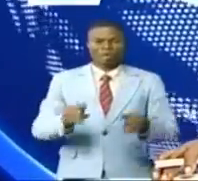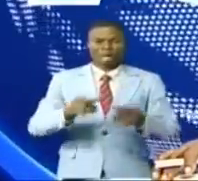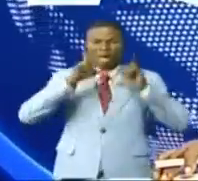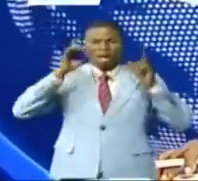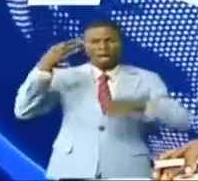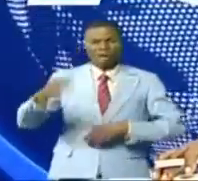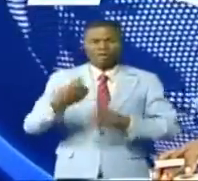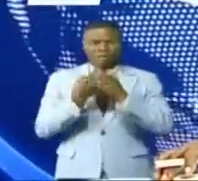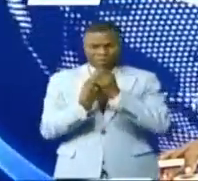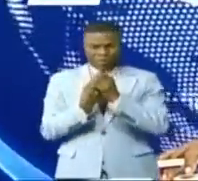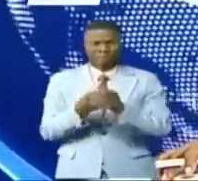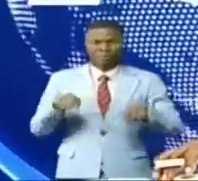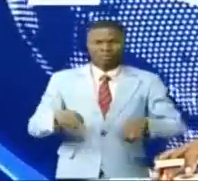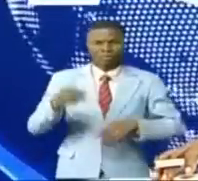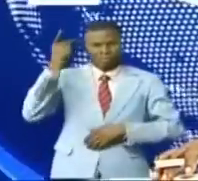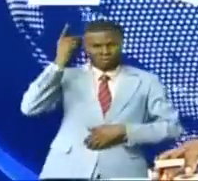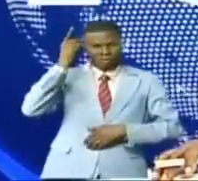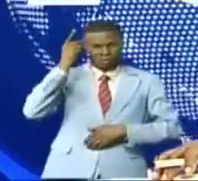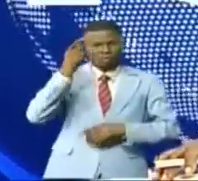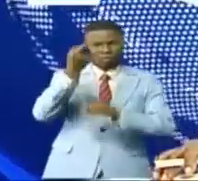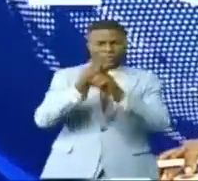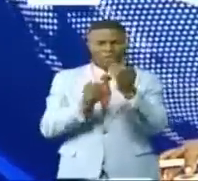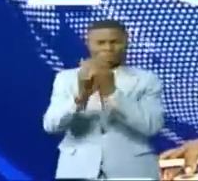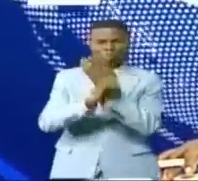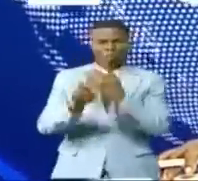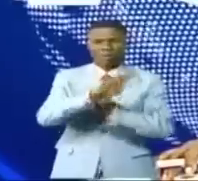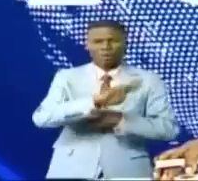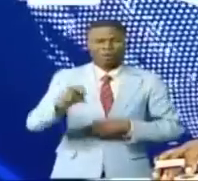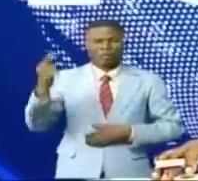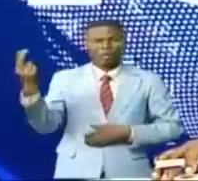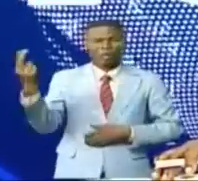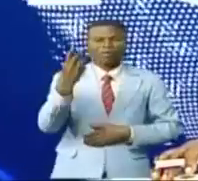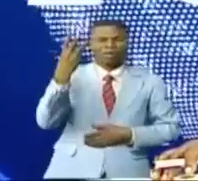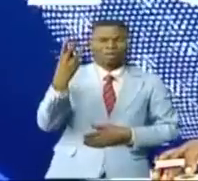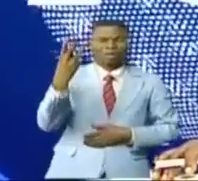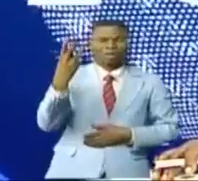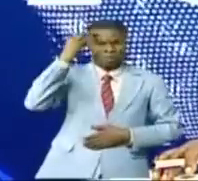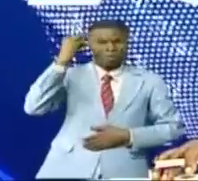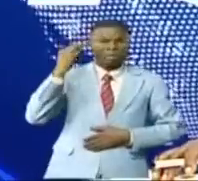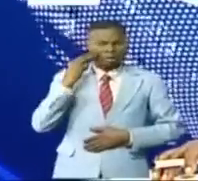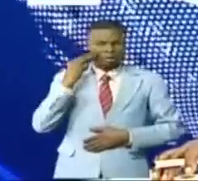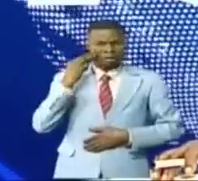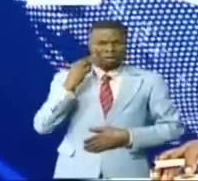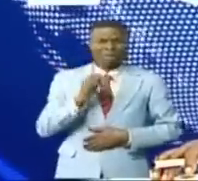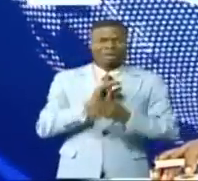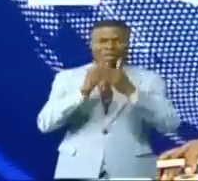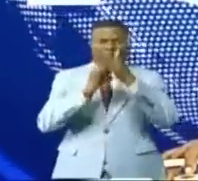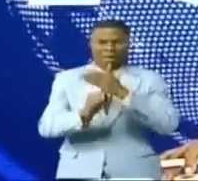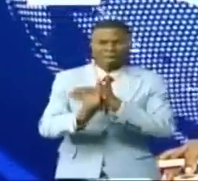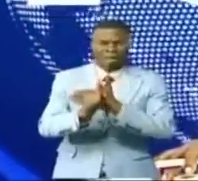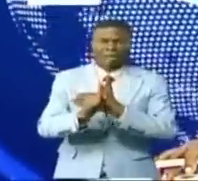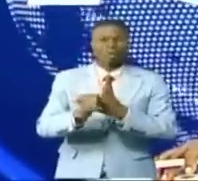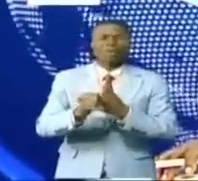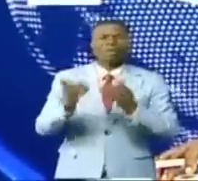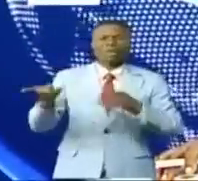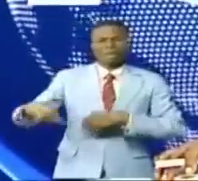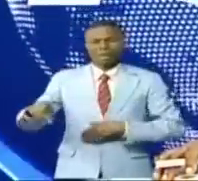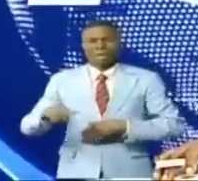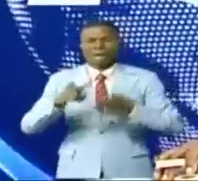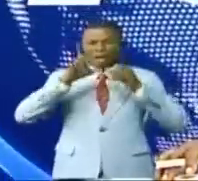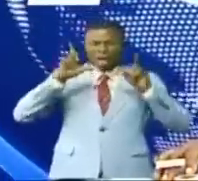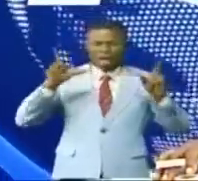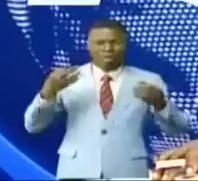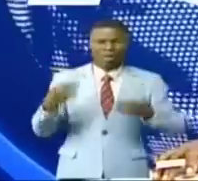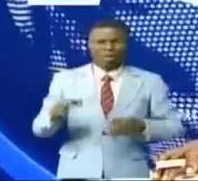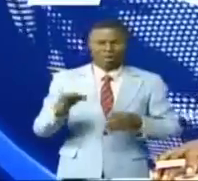bel et bien à Kinshasa en août 2023. Les ministres de l'intégration régionale et francophonie étaient